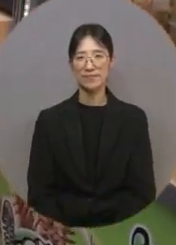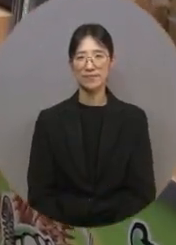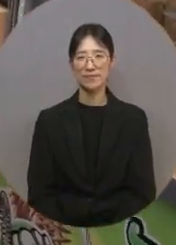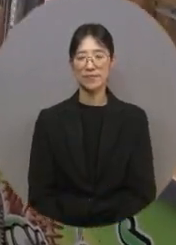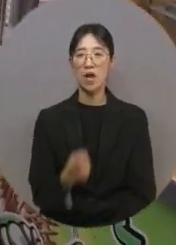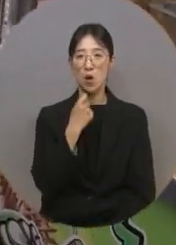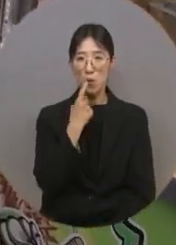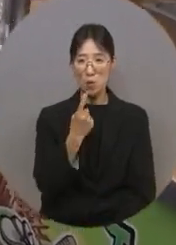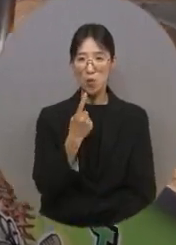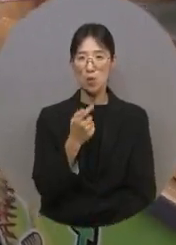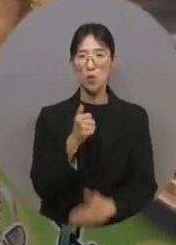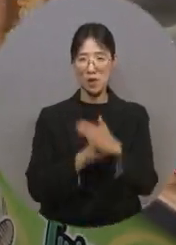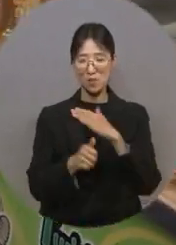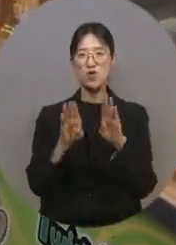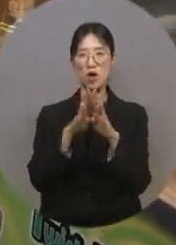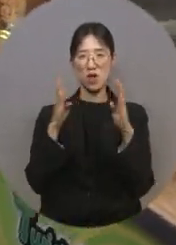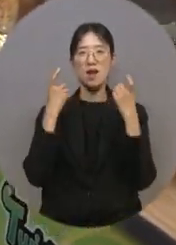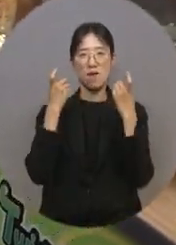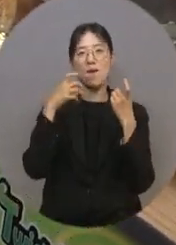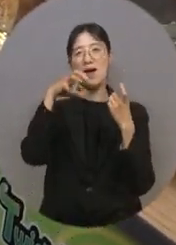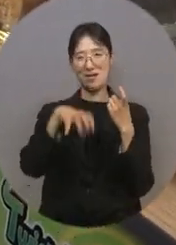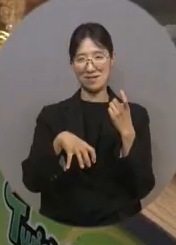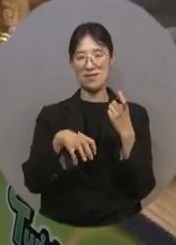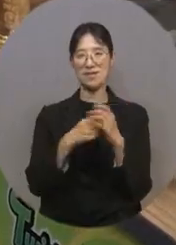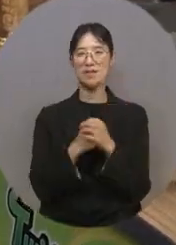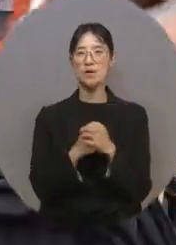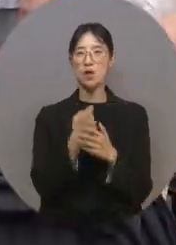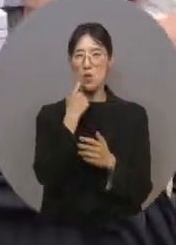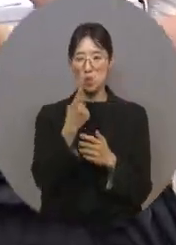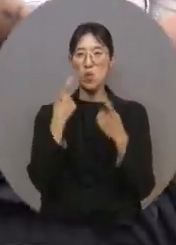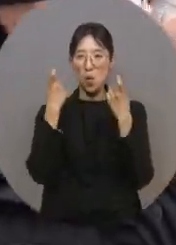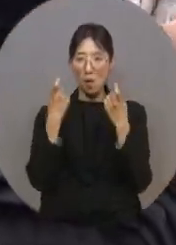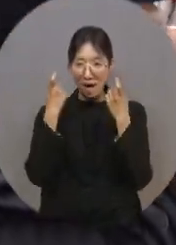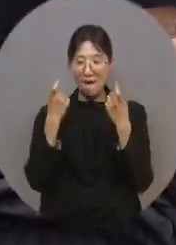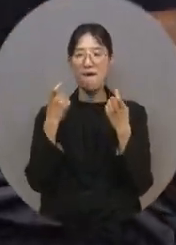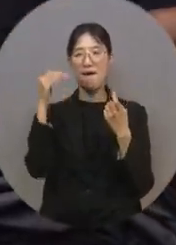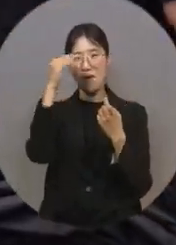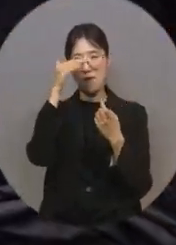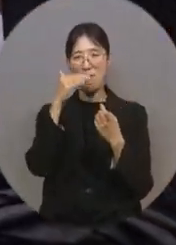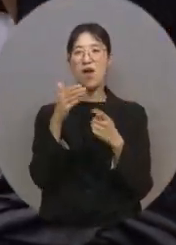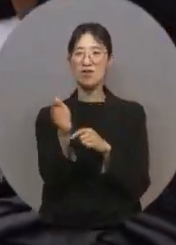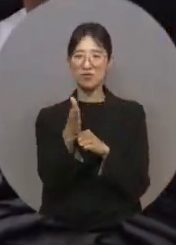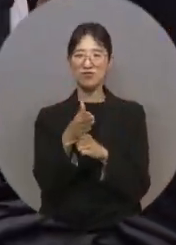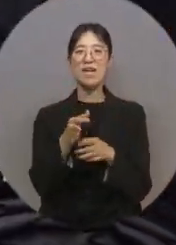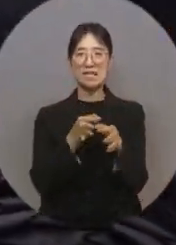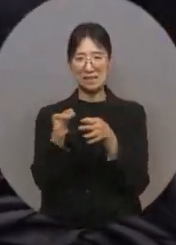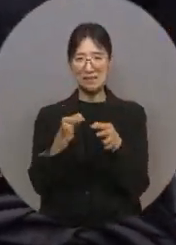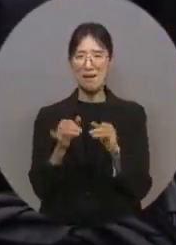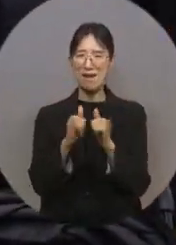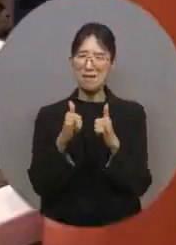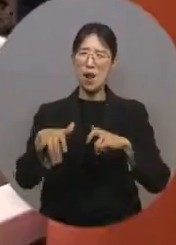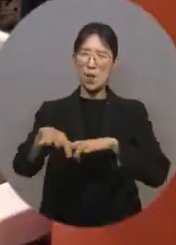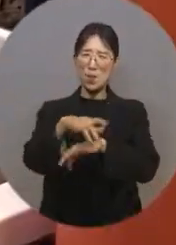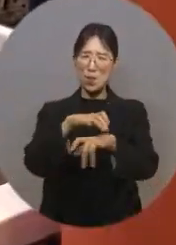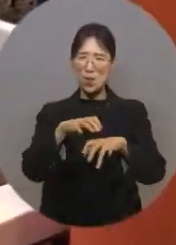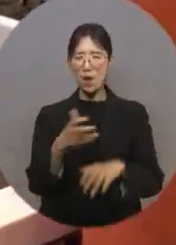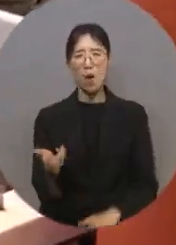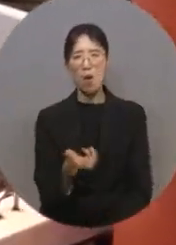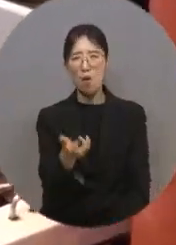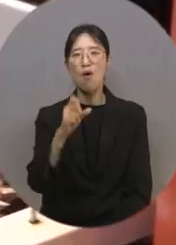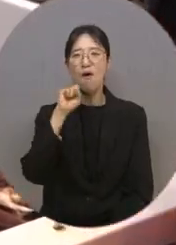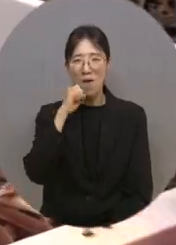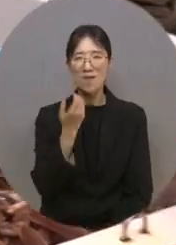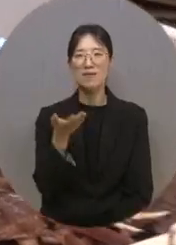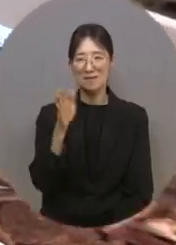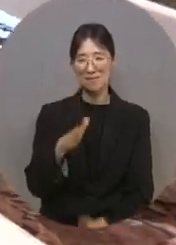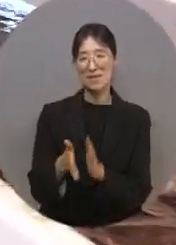속초의 대표 열린 관광지인 속초 관광수산시장의 많은 인파 속에서 돌아다니기 쉽지 않지만 시민들의